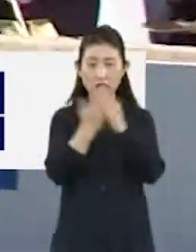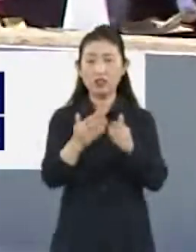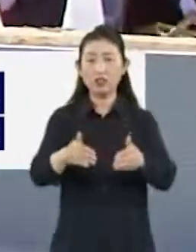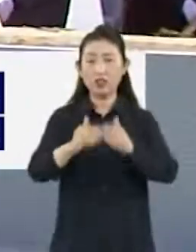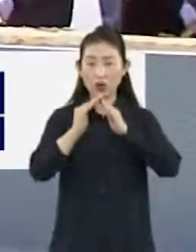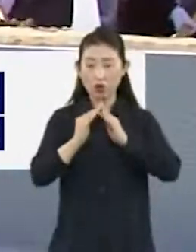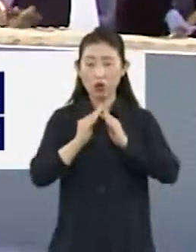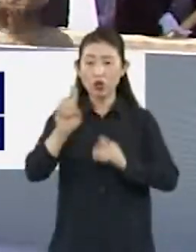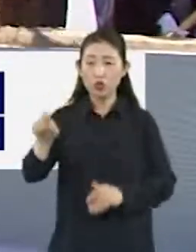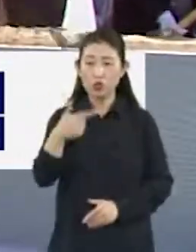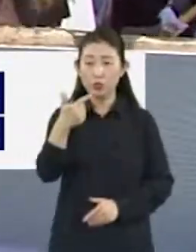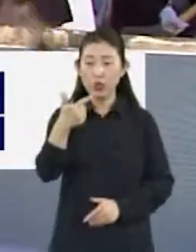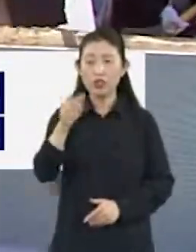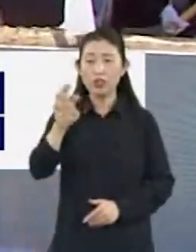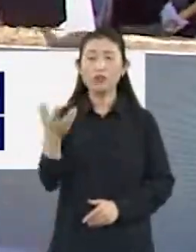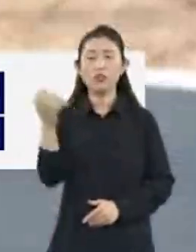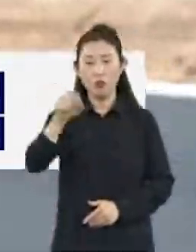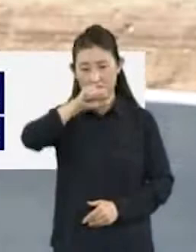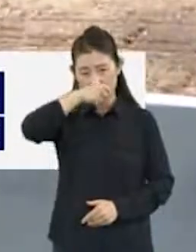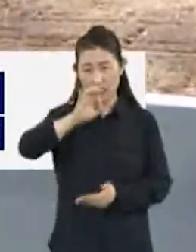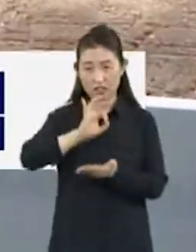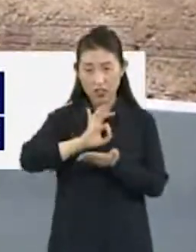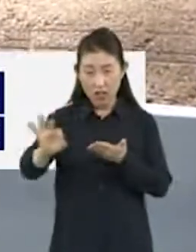목표로 630억 원이 투입되는